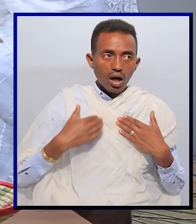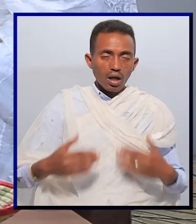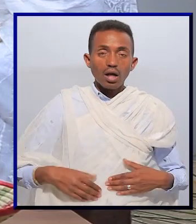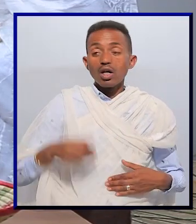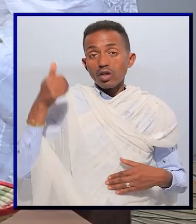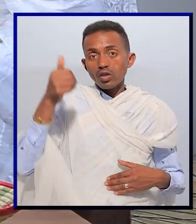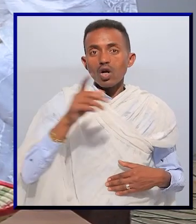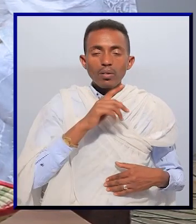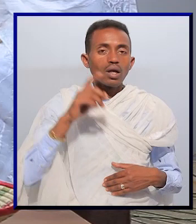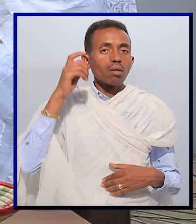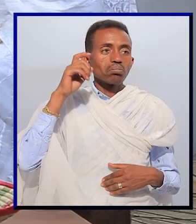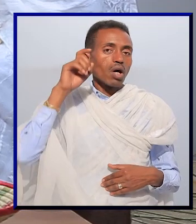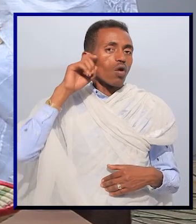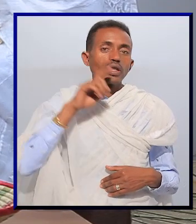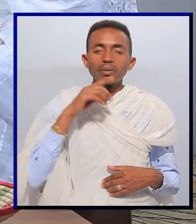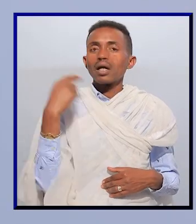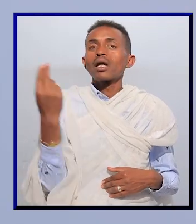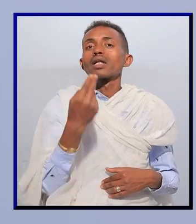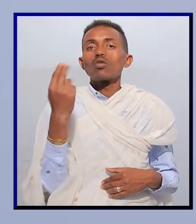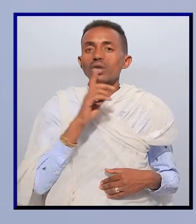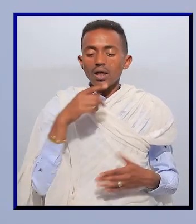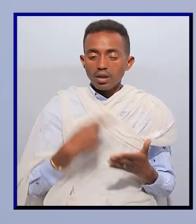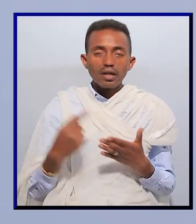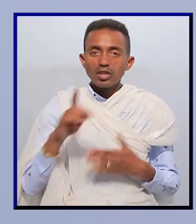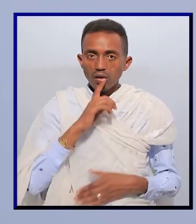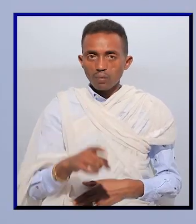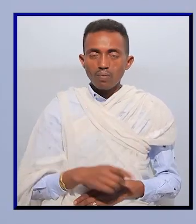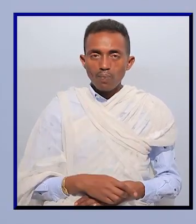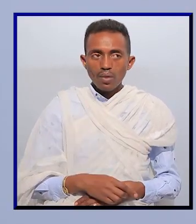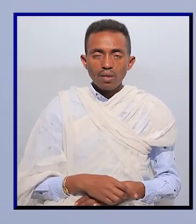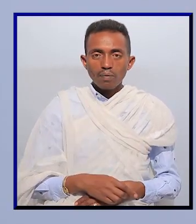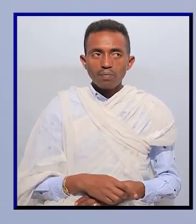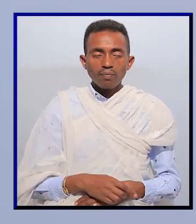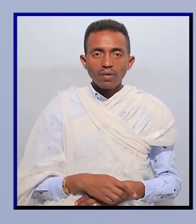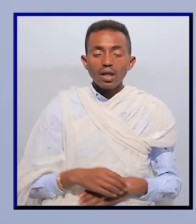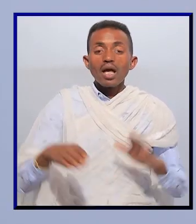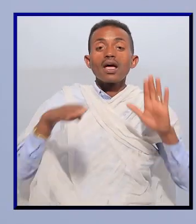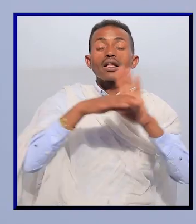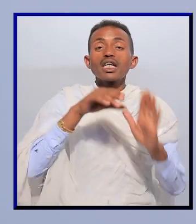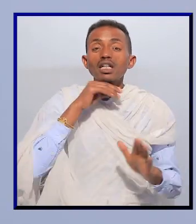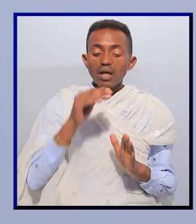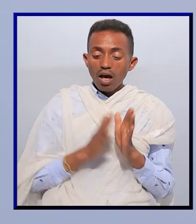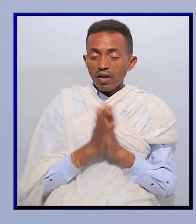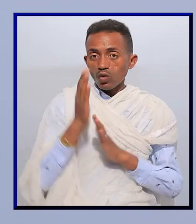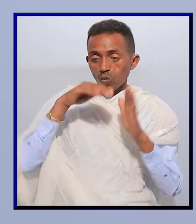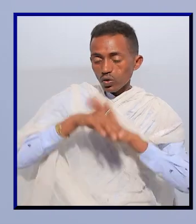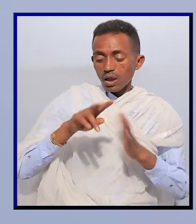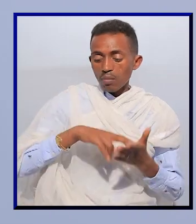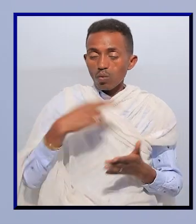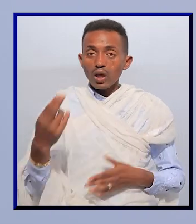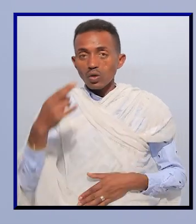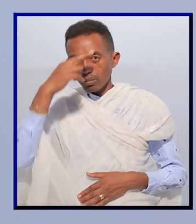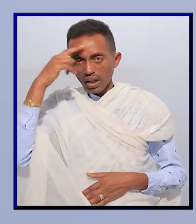ማለት ነው። ይሄ እንግዲህ ለዚህ ነው ያልተገደበ ፍላጎት ውስጥ በመውደቃቸው ምክንያት በተፈጥሮ